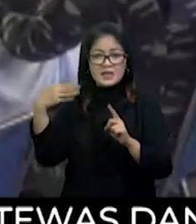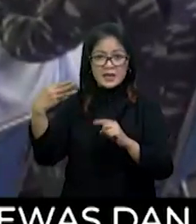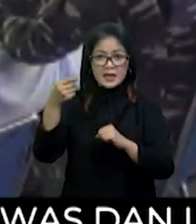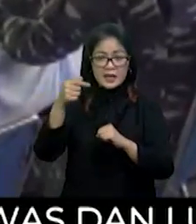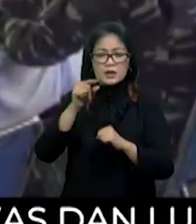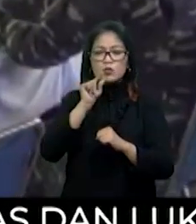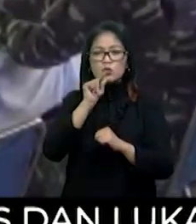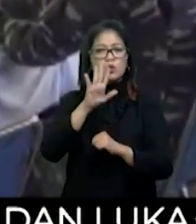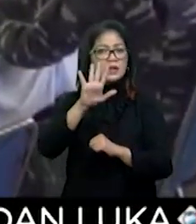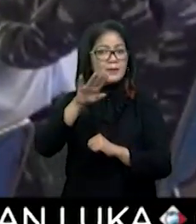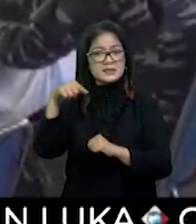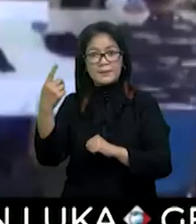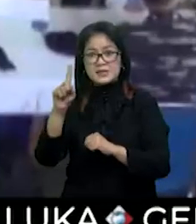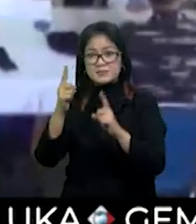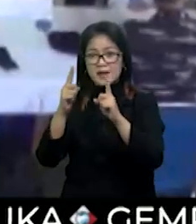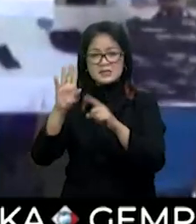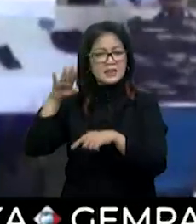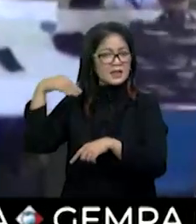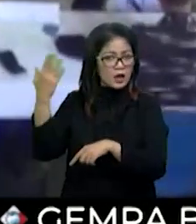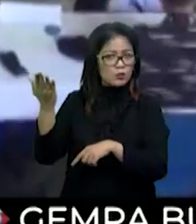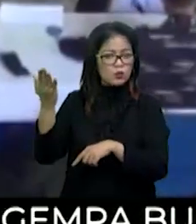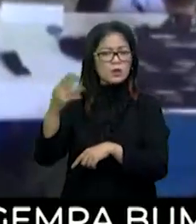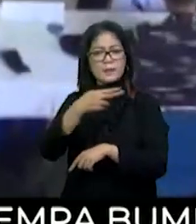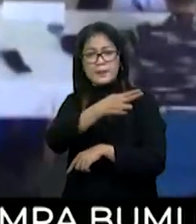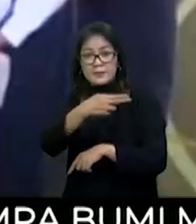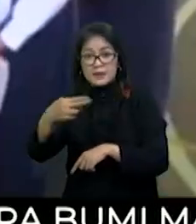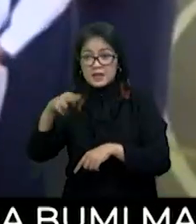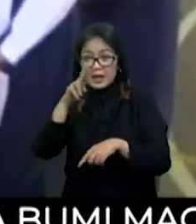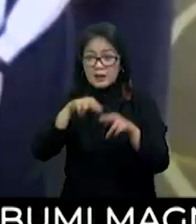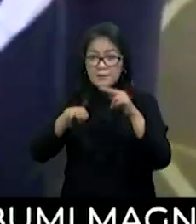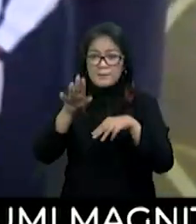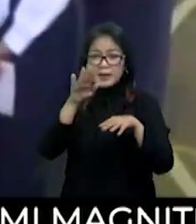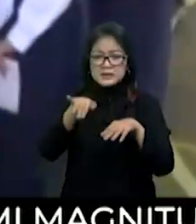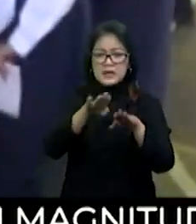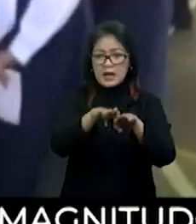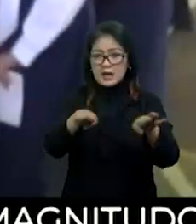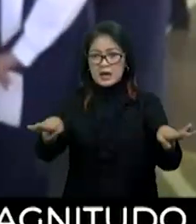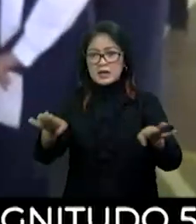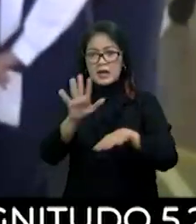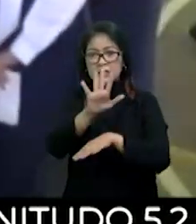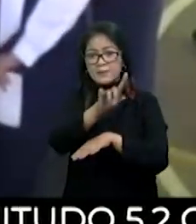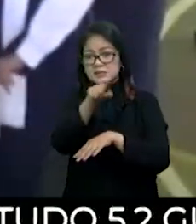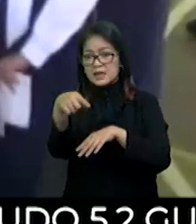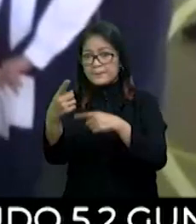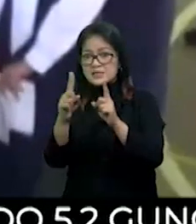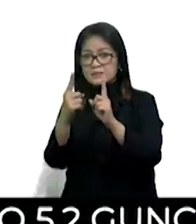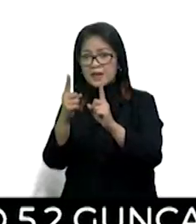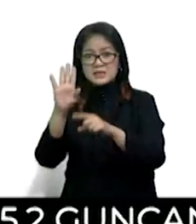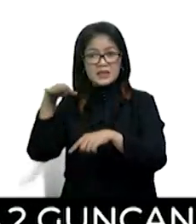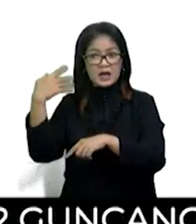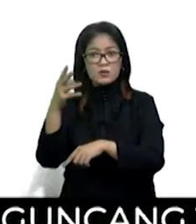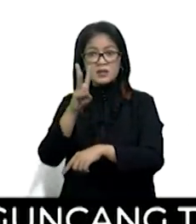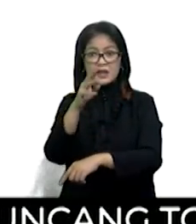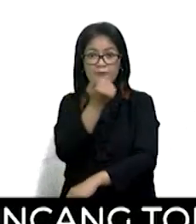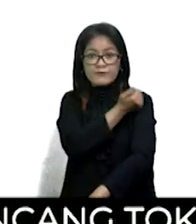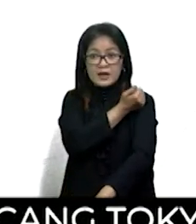Pemerintah Indonesia pun tengah menjajaki pemberian vaksin COVID-19 untuk anak usia 5 hingga 11 tahun. 3 vaksin yang berpotensi diberikan